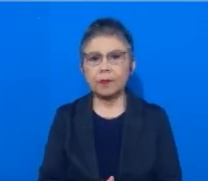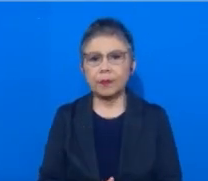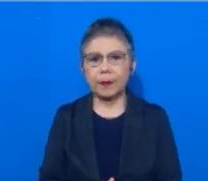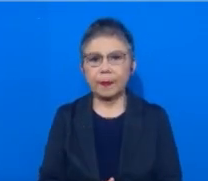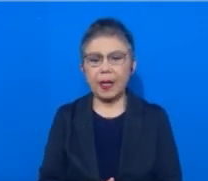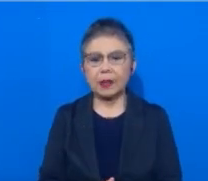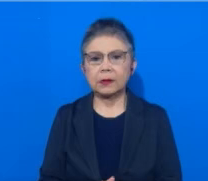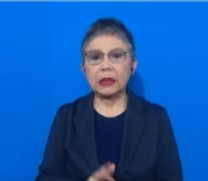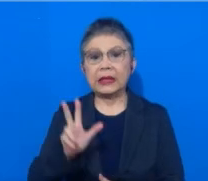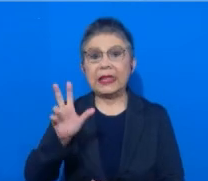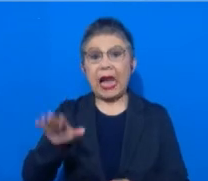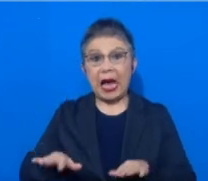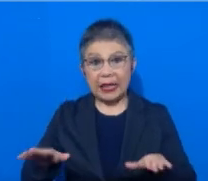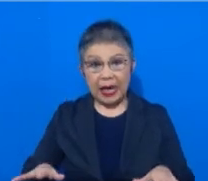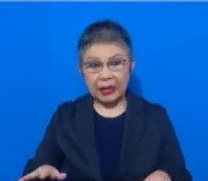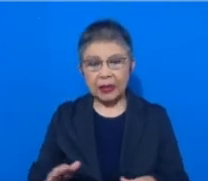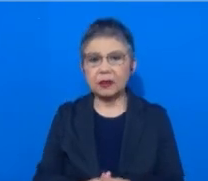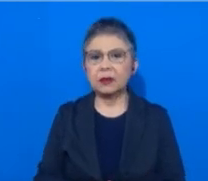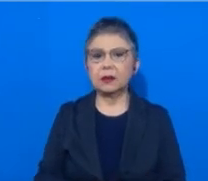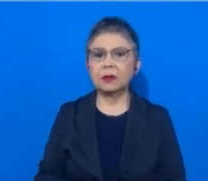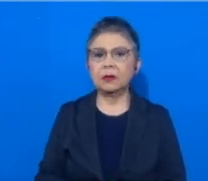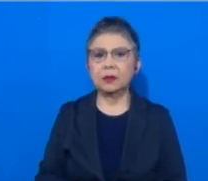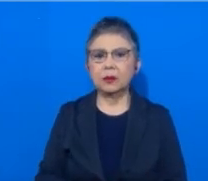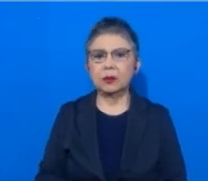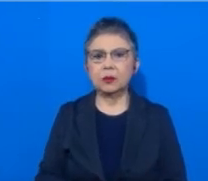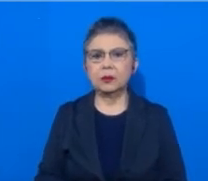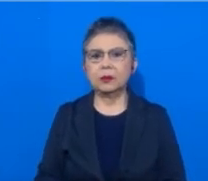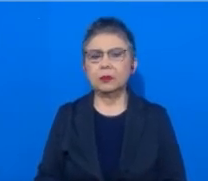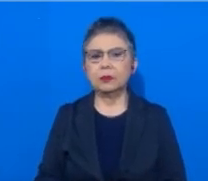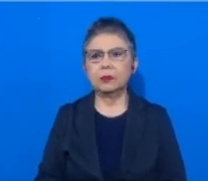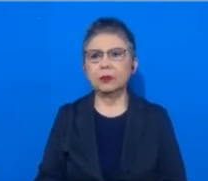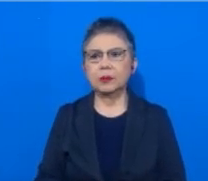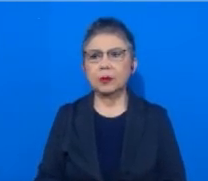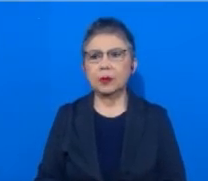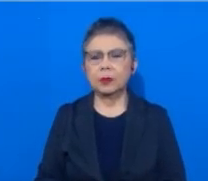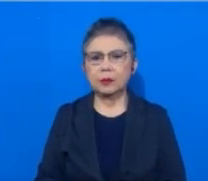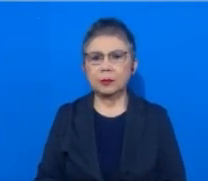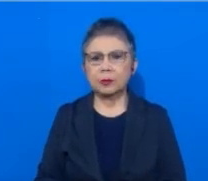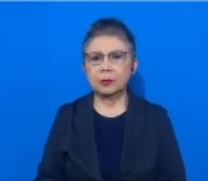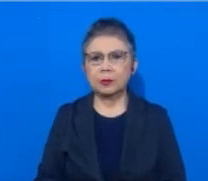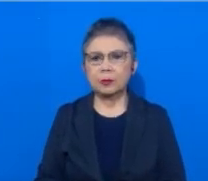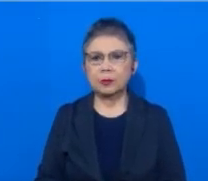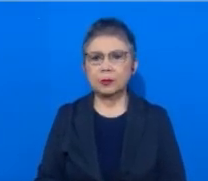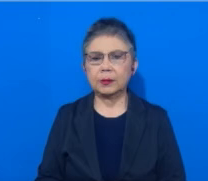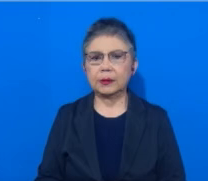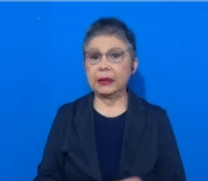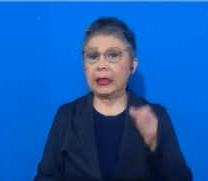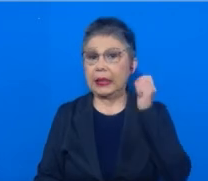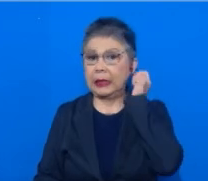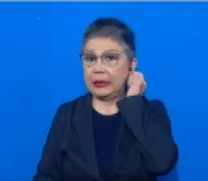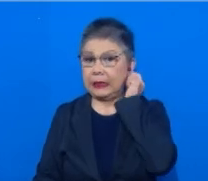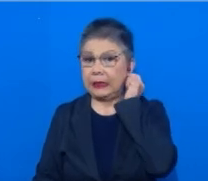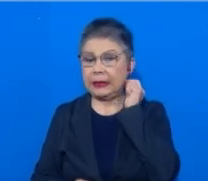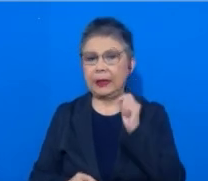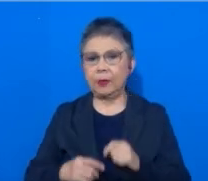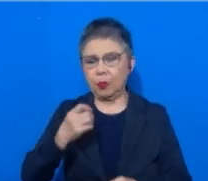anaknya ini dipakai untuk Mohon maaf ini main cuci online saat ini tersangka Briptu